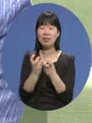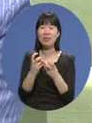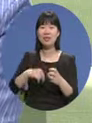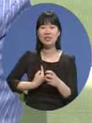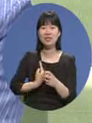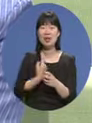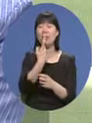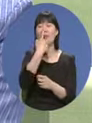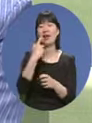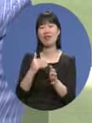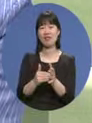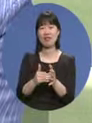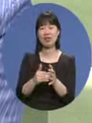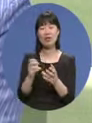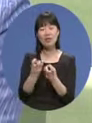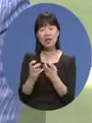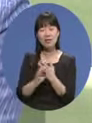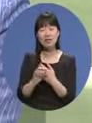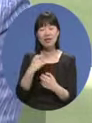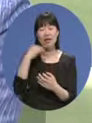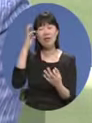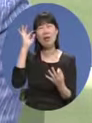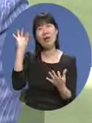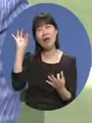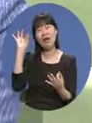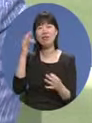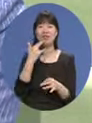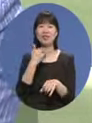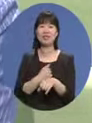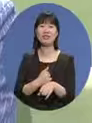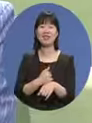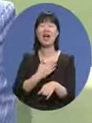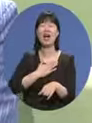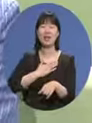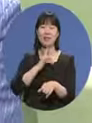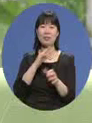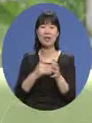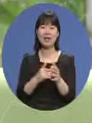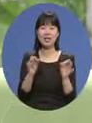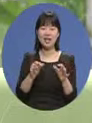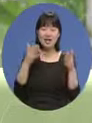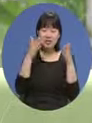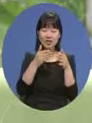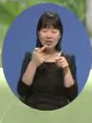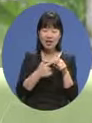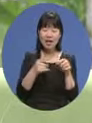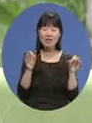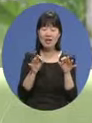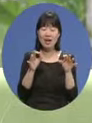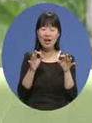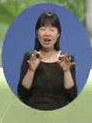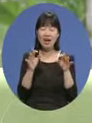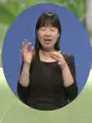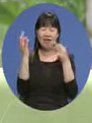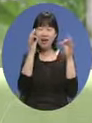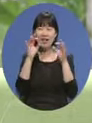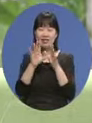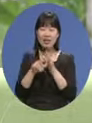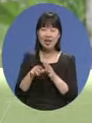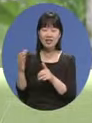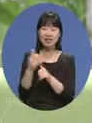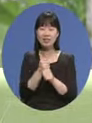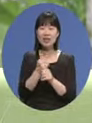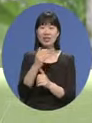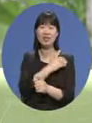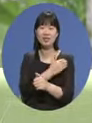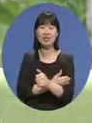스스로 터득을 하신 거죠. 이게 어떻게 해야 내가 멍해지지 않는지를. 네네. 그러니까 잠깐 집중이 되다가 잠깐 흐트러질 때 잡아올 수 있는